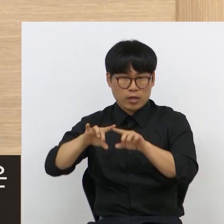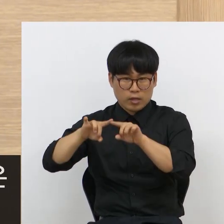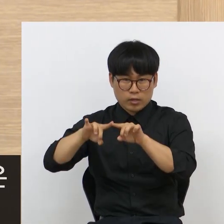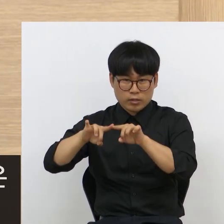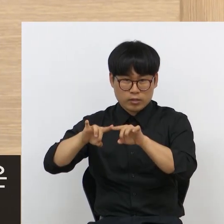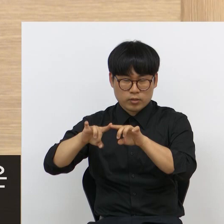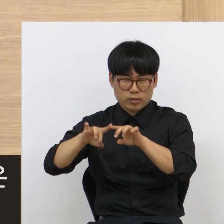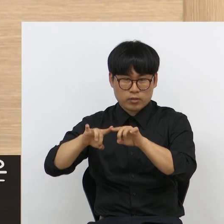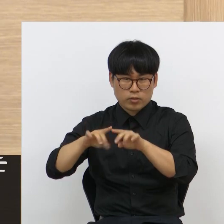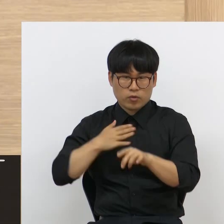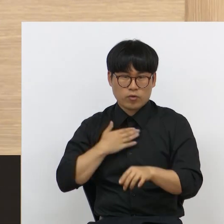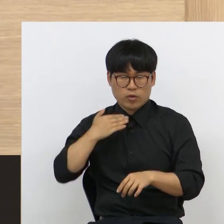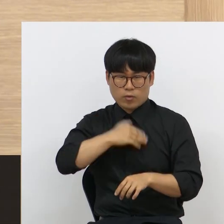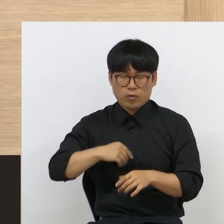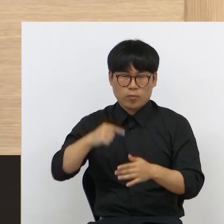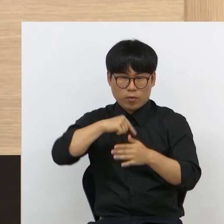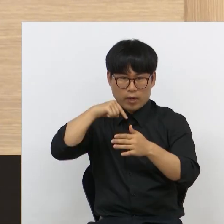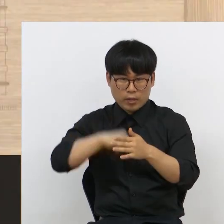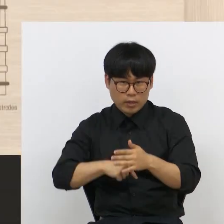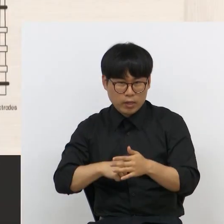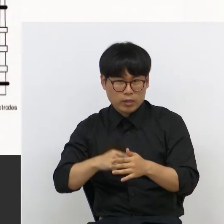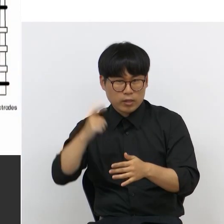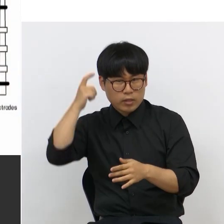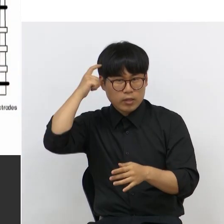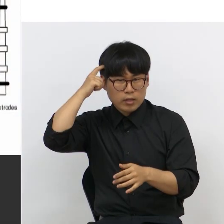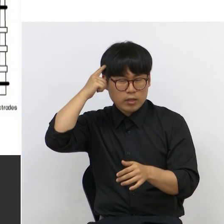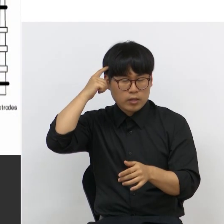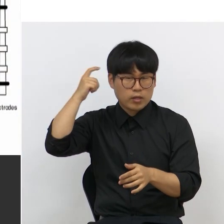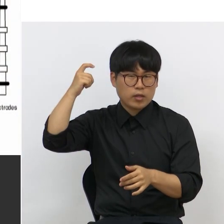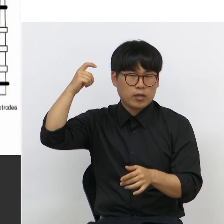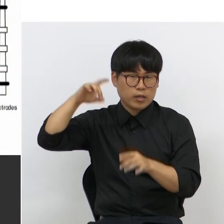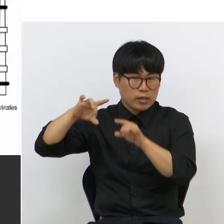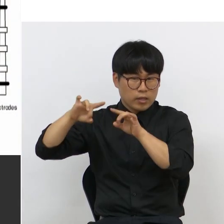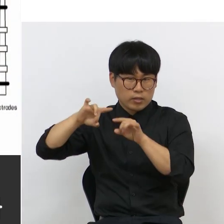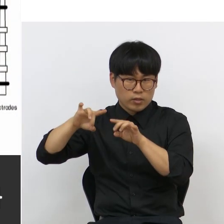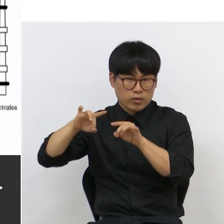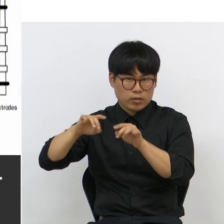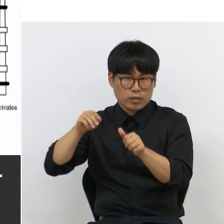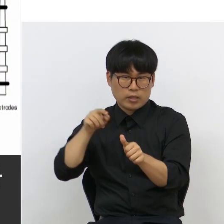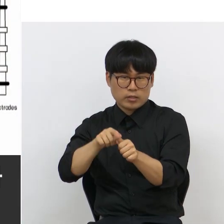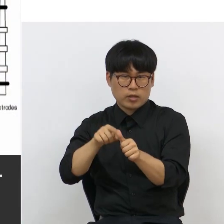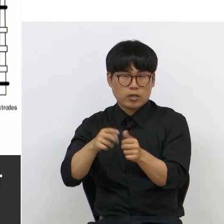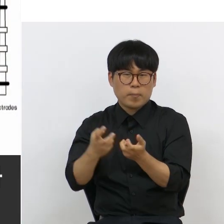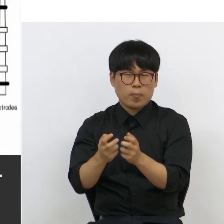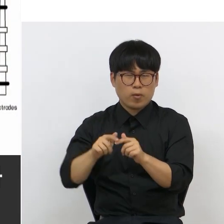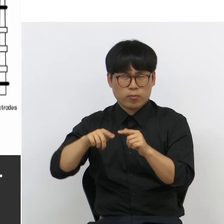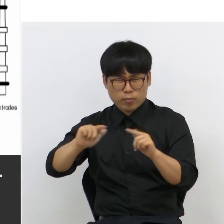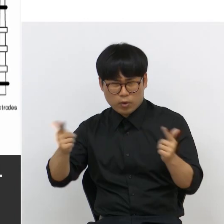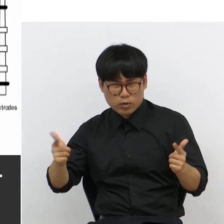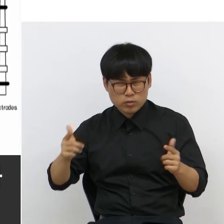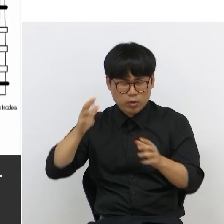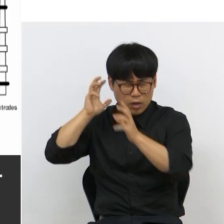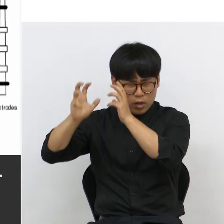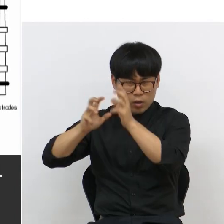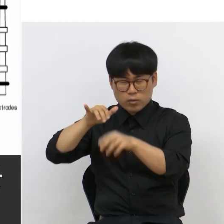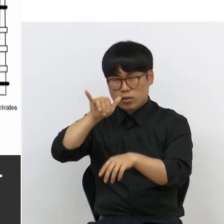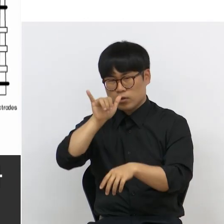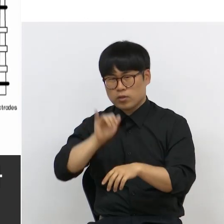전기로서 우리 몸 안에 있는 신경을 자극하는 방법은 상당히 복잡합니다. 복잡하지만